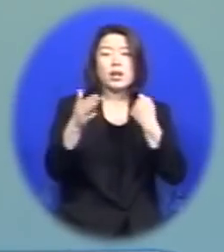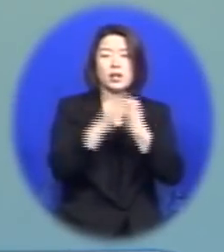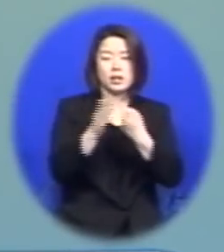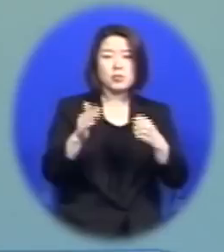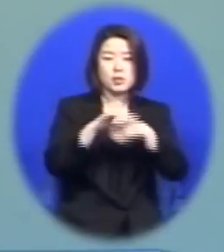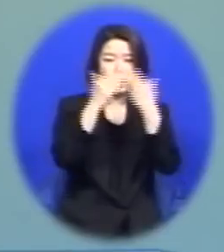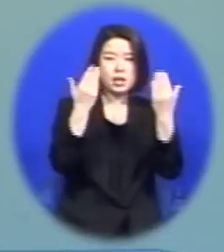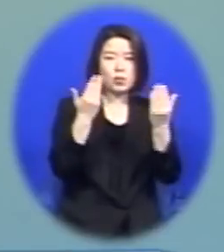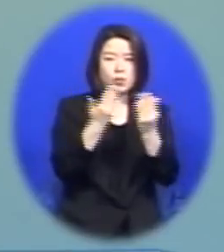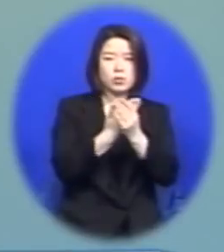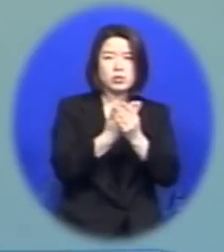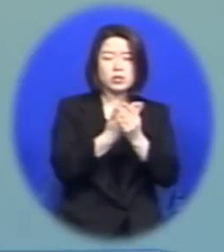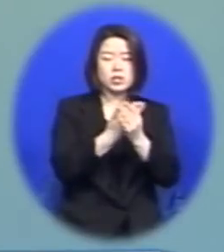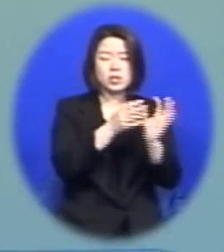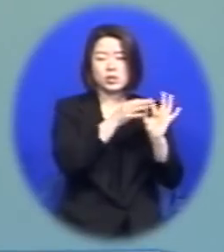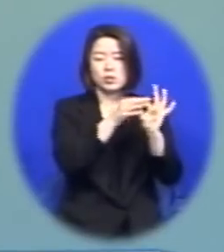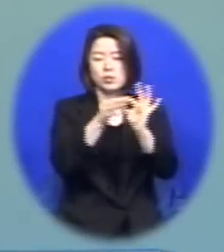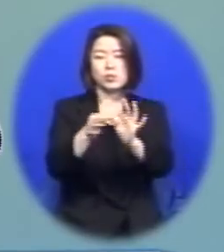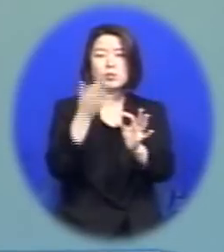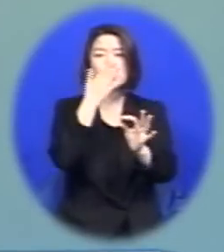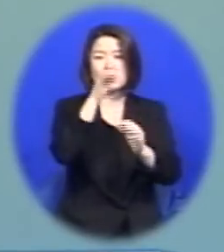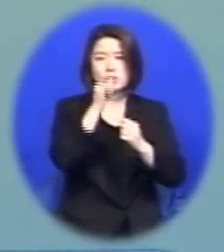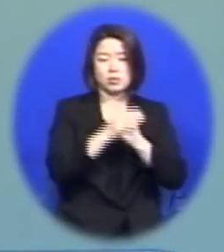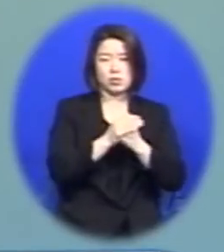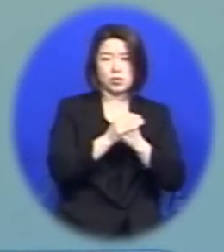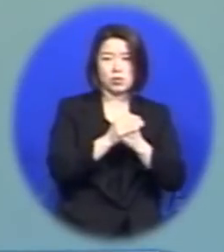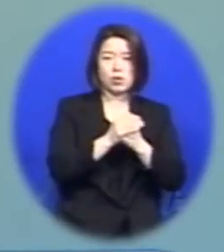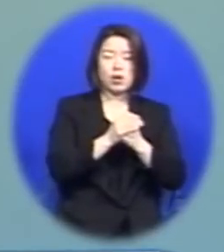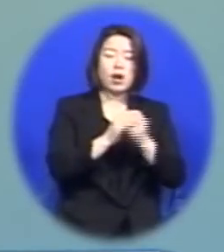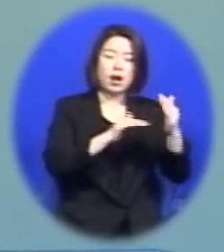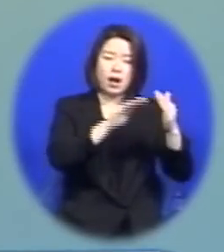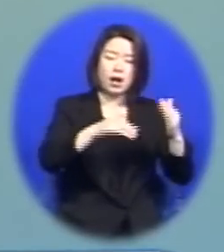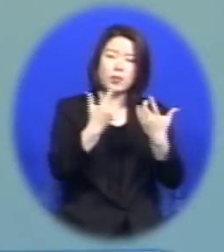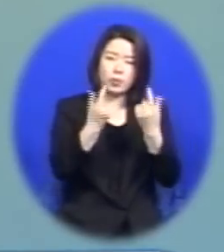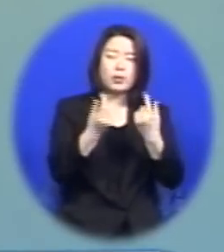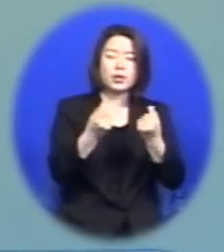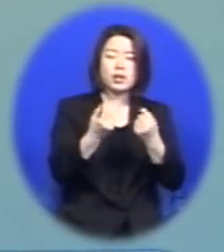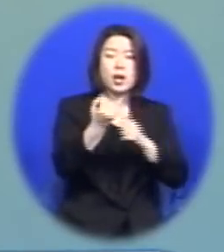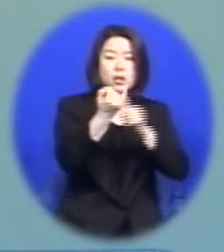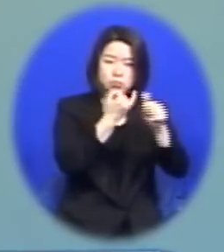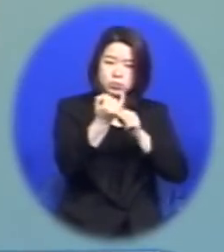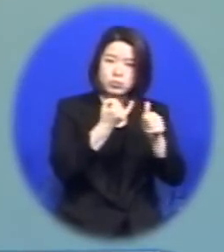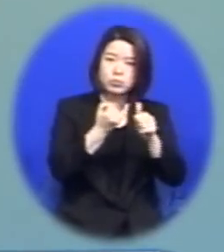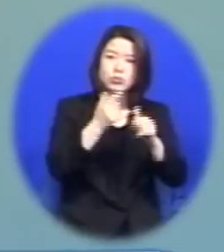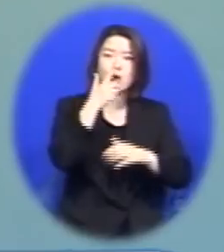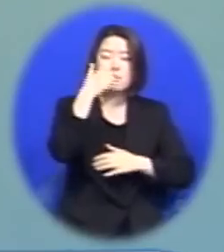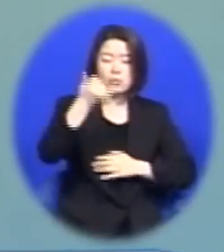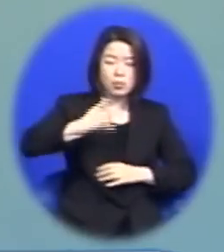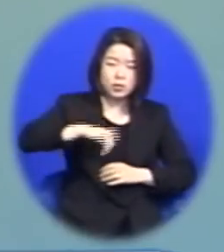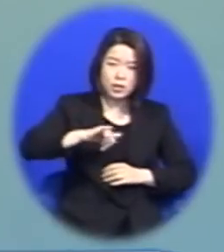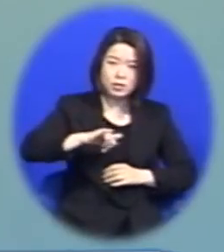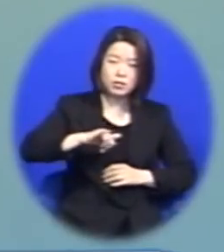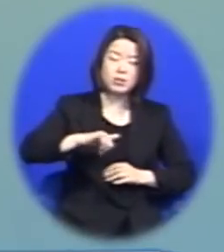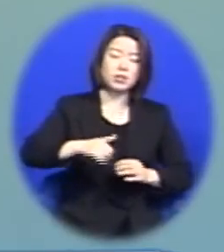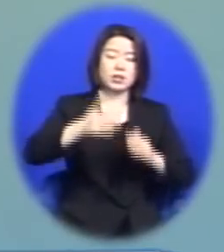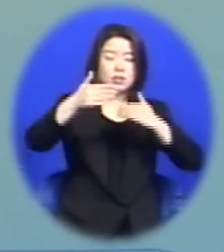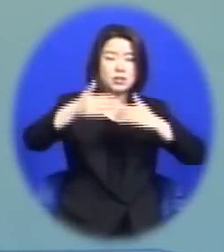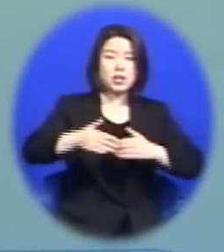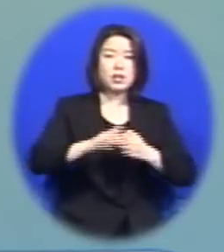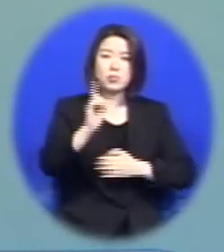같습니다 부부사이에 부모 자녀 사이에 가정의 뭐가 문제가 하는 생겼어요